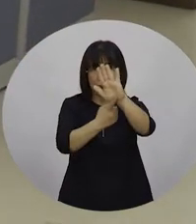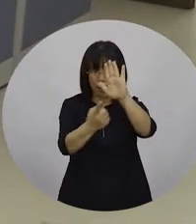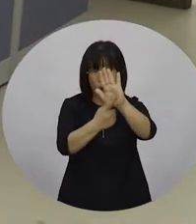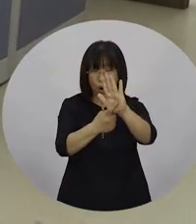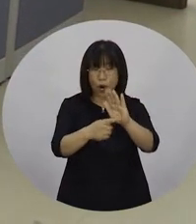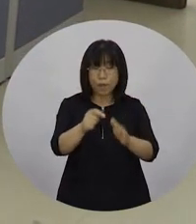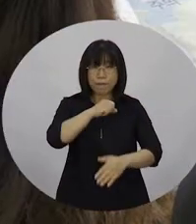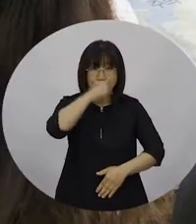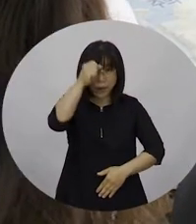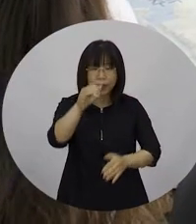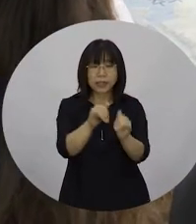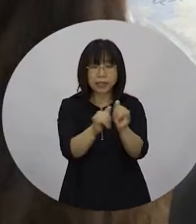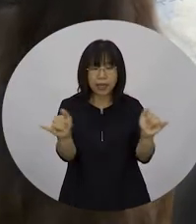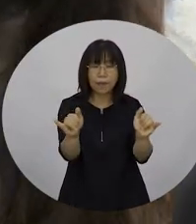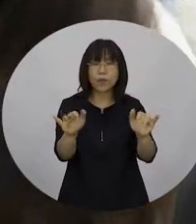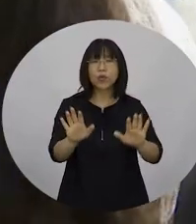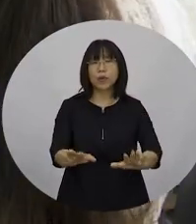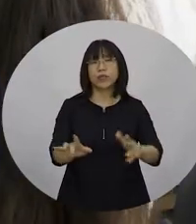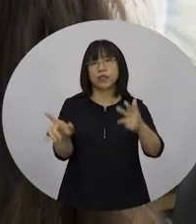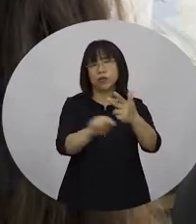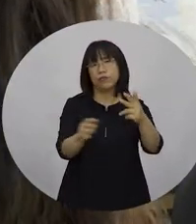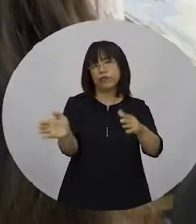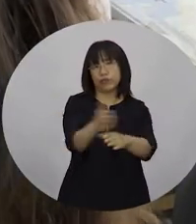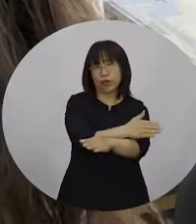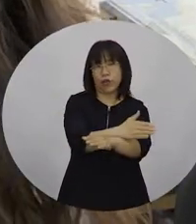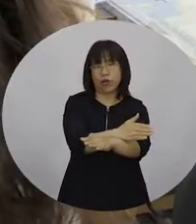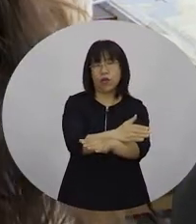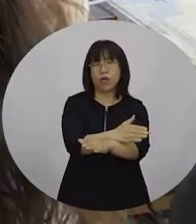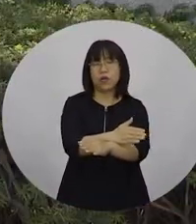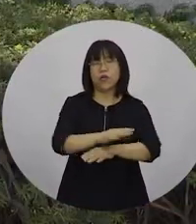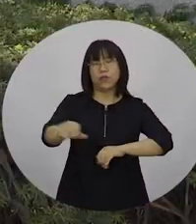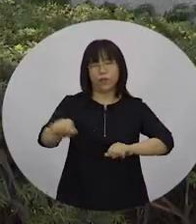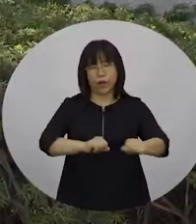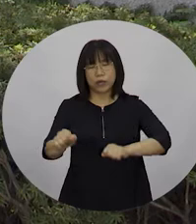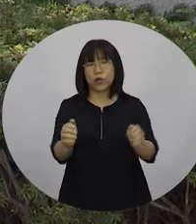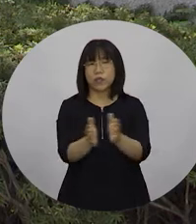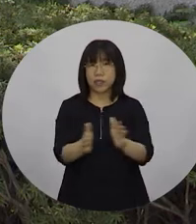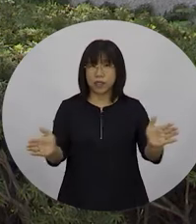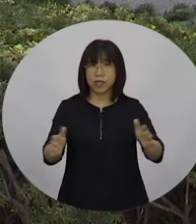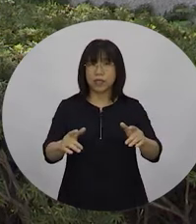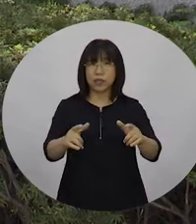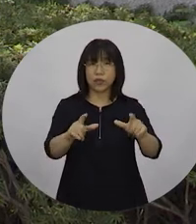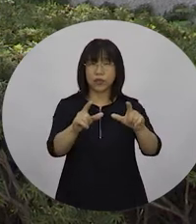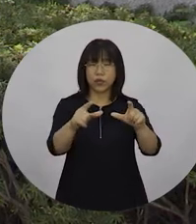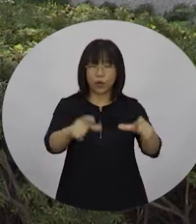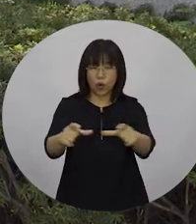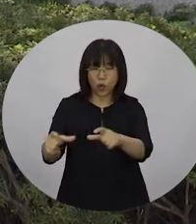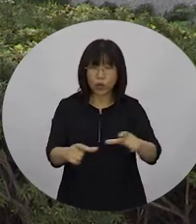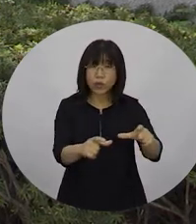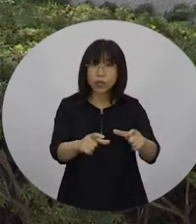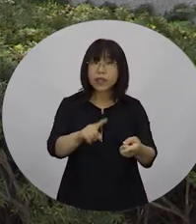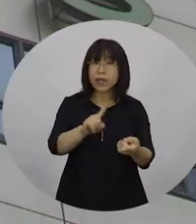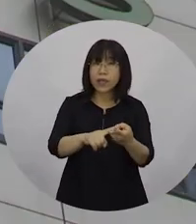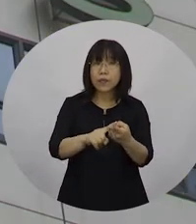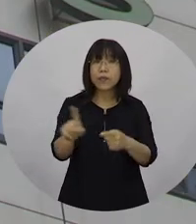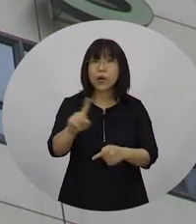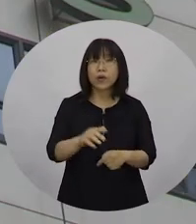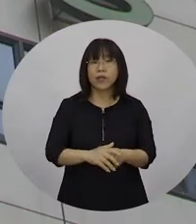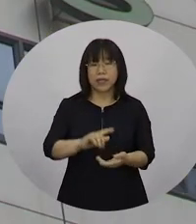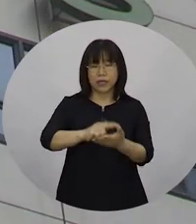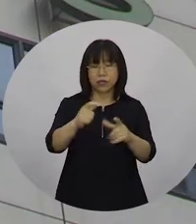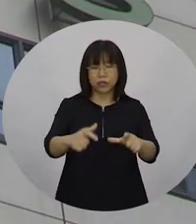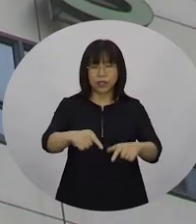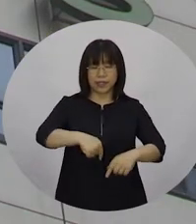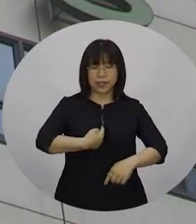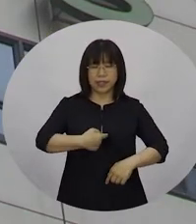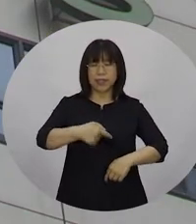선정된 모임은 오는 7월부터 본격적인 활동을 시작하게 됩니다 동 다니 주민 모임 형성 사업에 대한 자세한 사항은